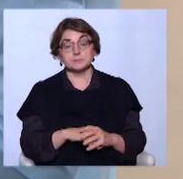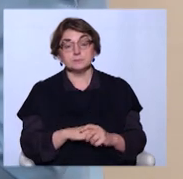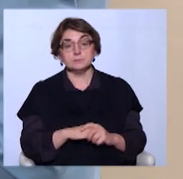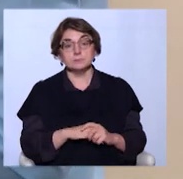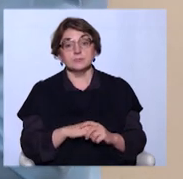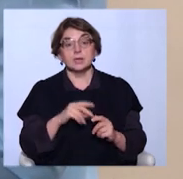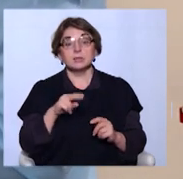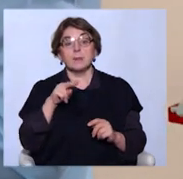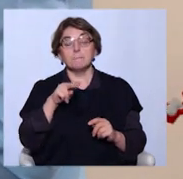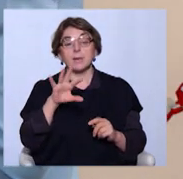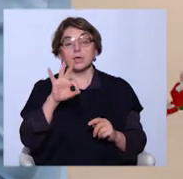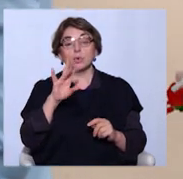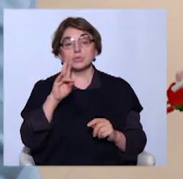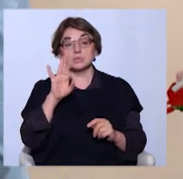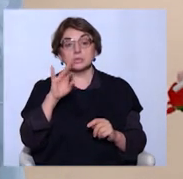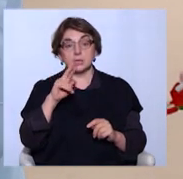და პეროქსიდები.